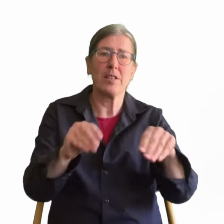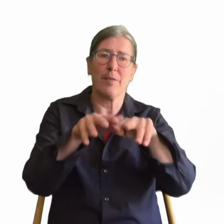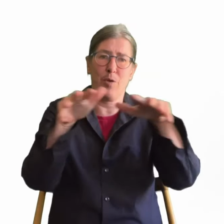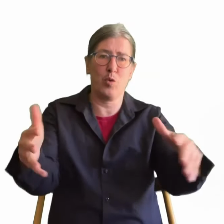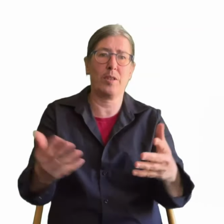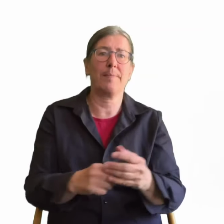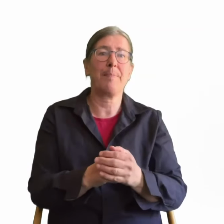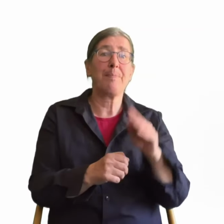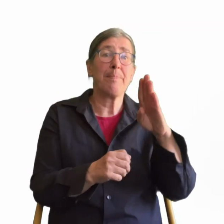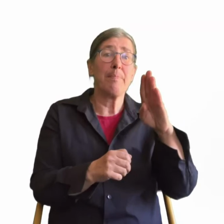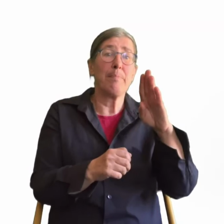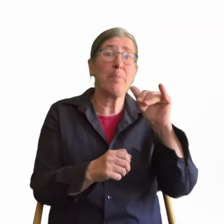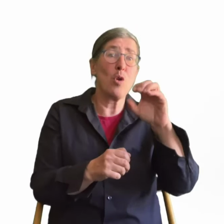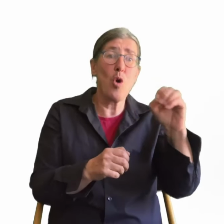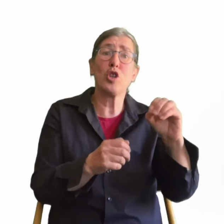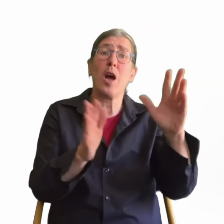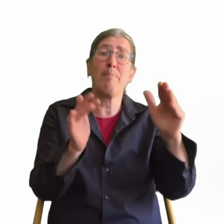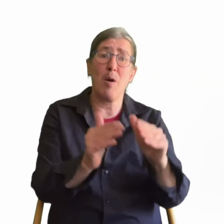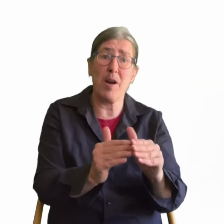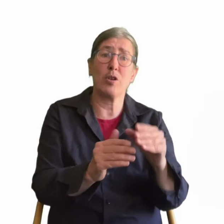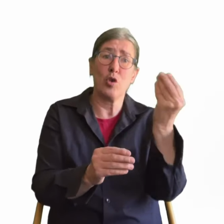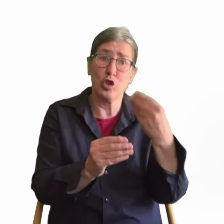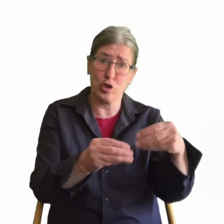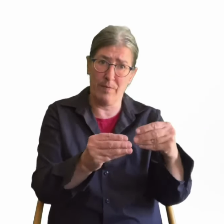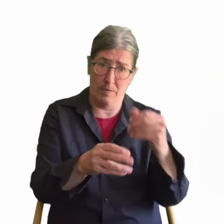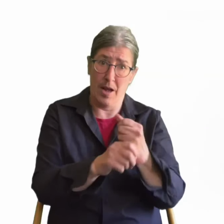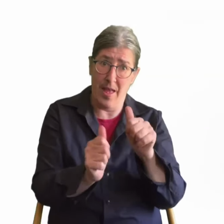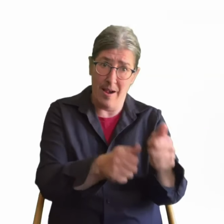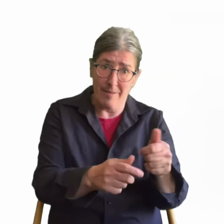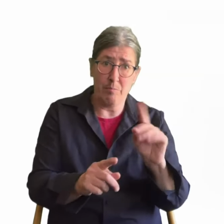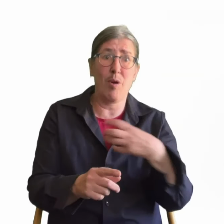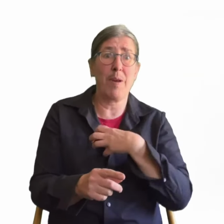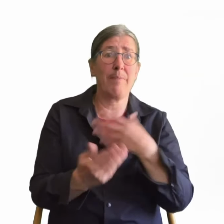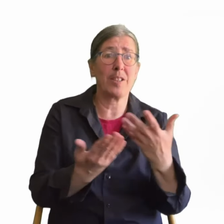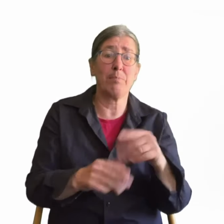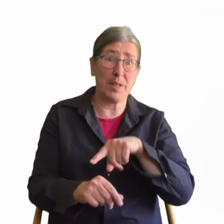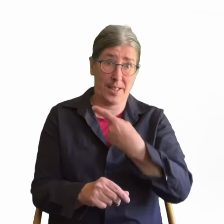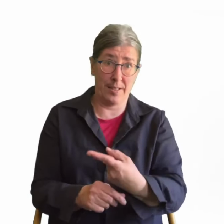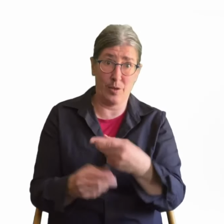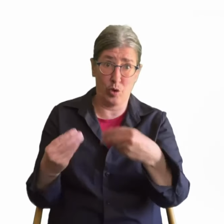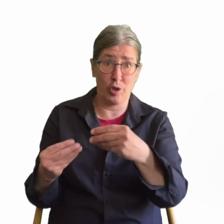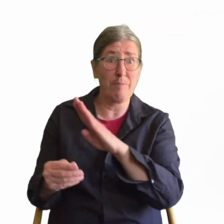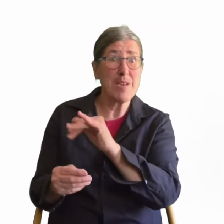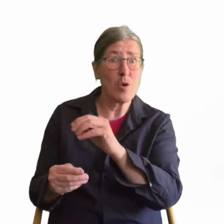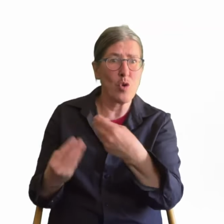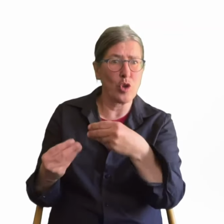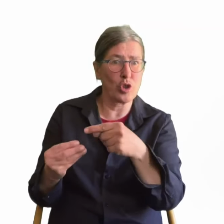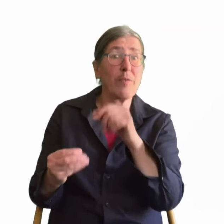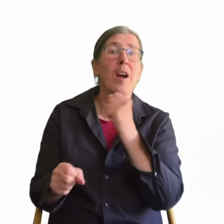Plastikflut. Biologisch abbaubare Kunststoffe können helfen. Doch auch da gibt es Probleme. Die bisherigen biologisch abbaubaren